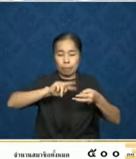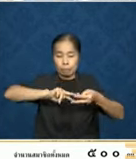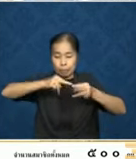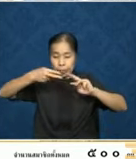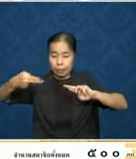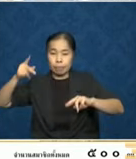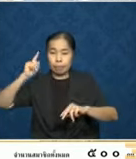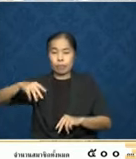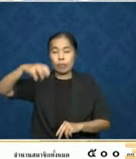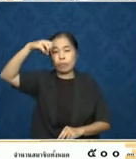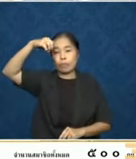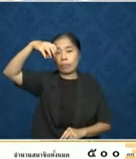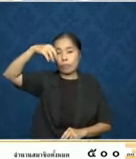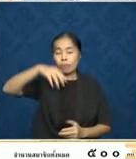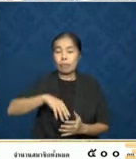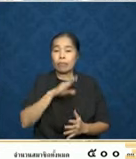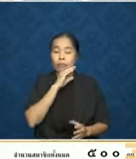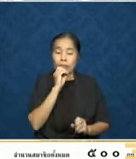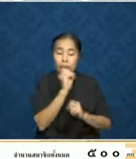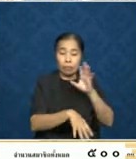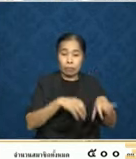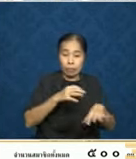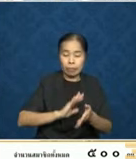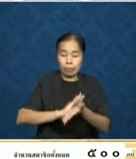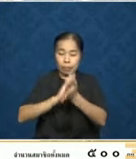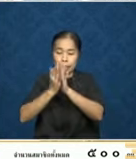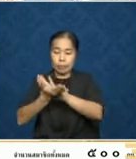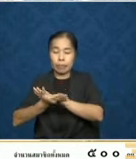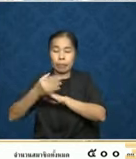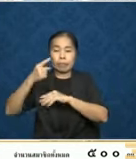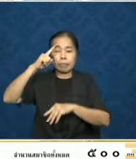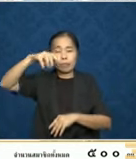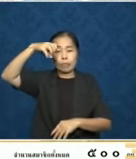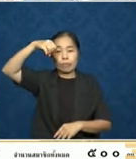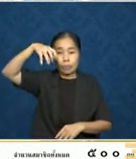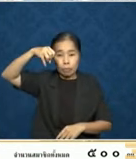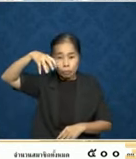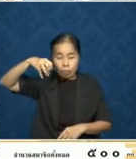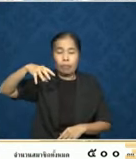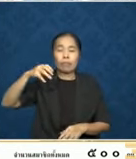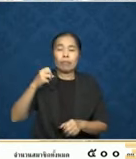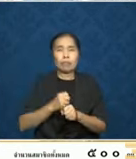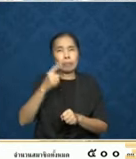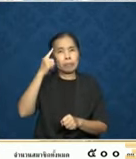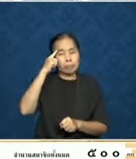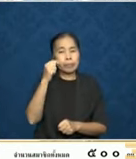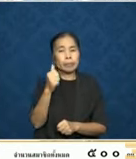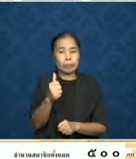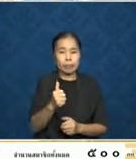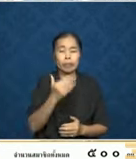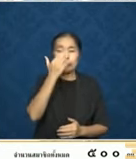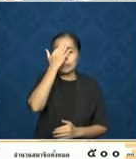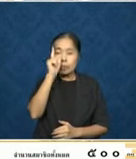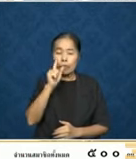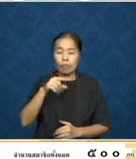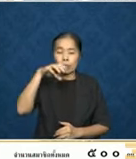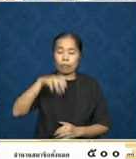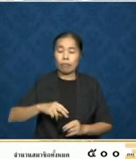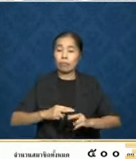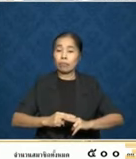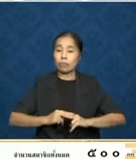งตอนนี้นะครับถ้าเรามีพลังงานไฟฟ้าไปเผาแล้วใช้เป็นพลังงานไฟฟ้าจะเกิดผลดีครับหนึ่งคือเอกชนเนี่